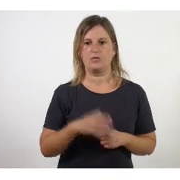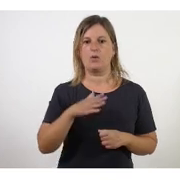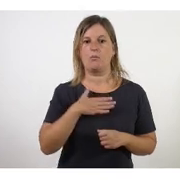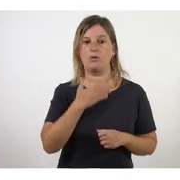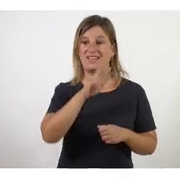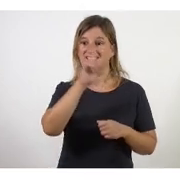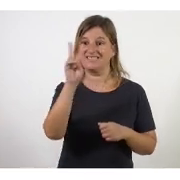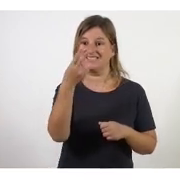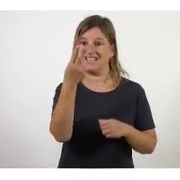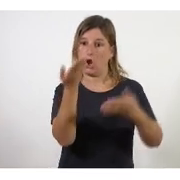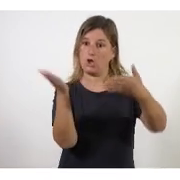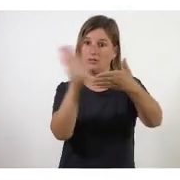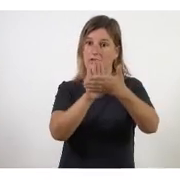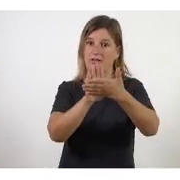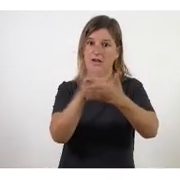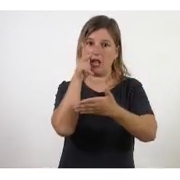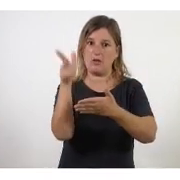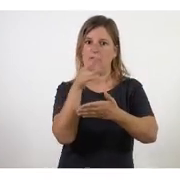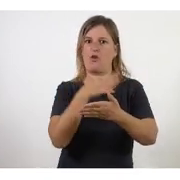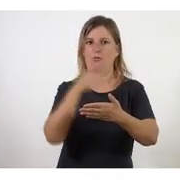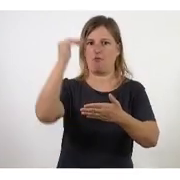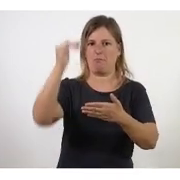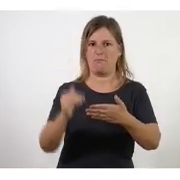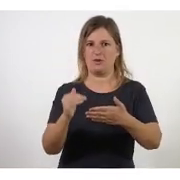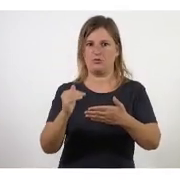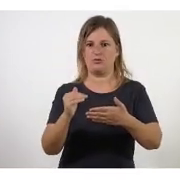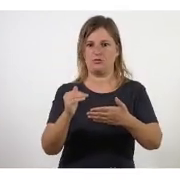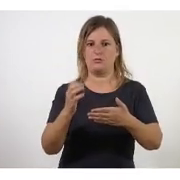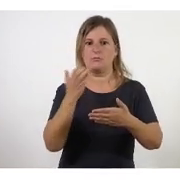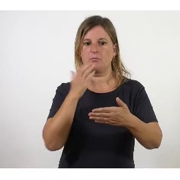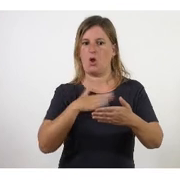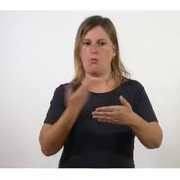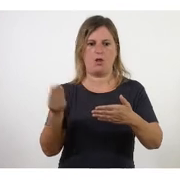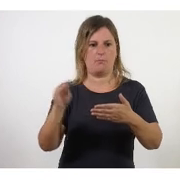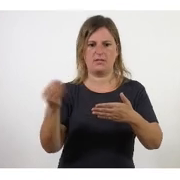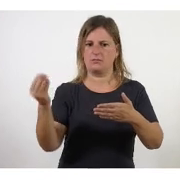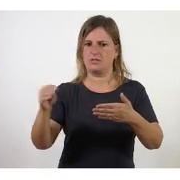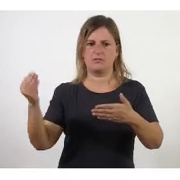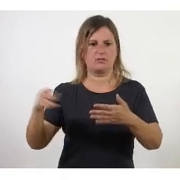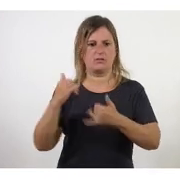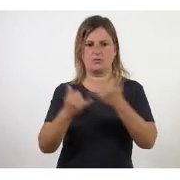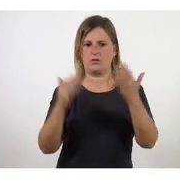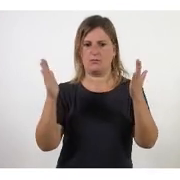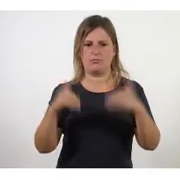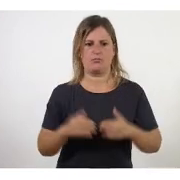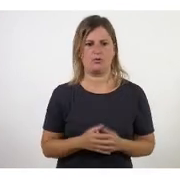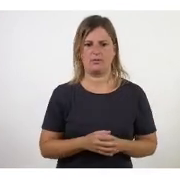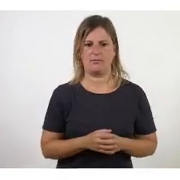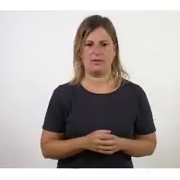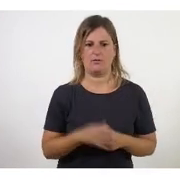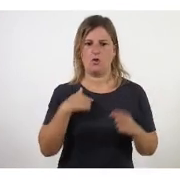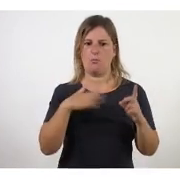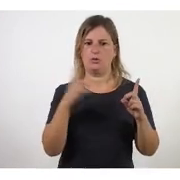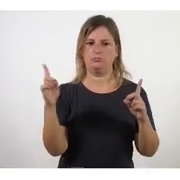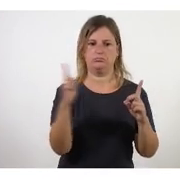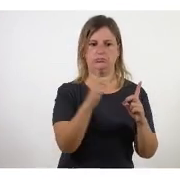a aquesta segona capa de vídeo, si volgués enganxar-ne més, ja sabeu que no hi ha cap problema. Aquí això ho ajusto com tots els clips, aquest dura